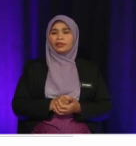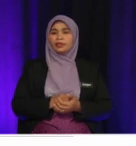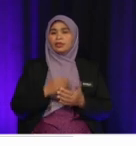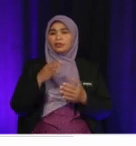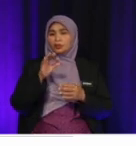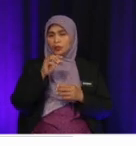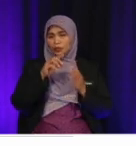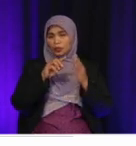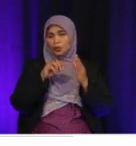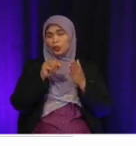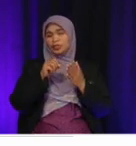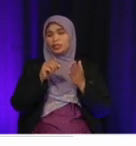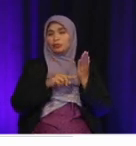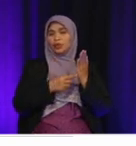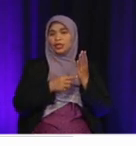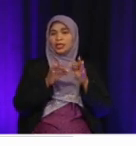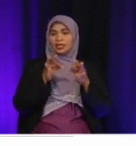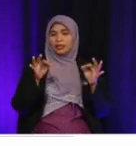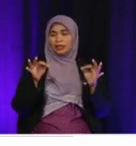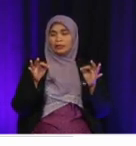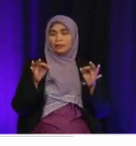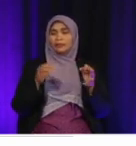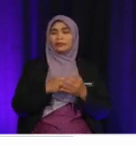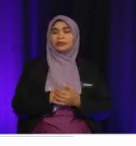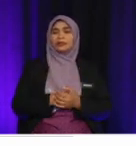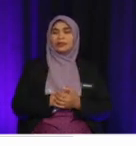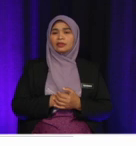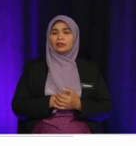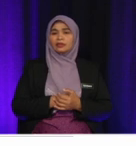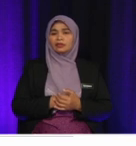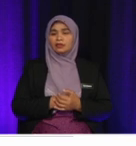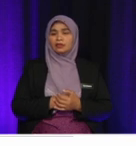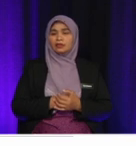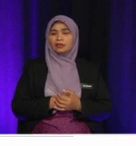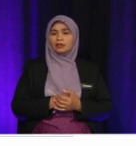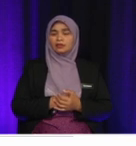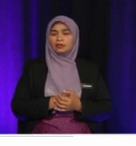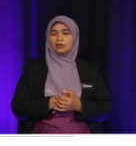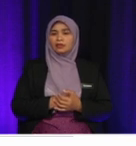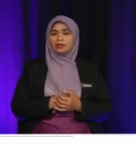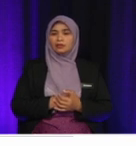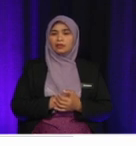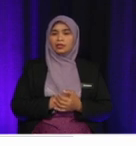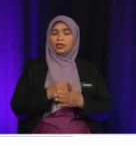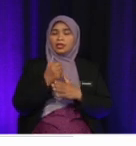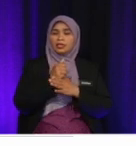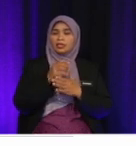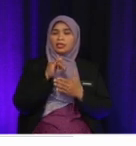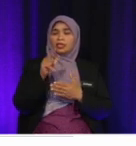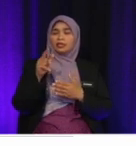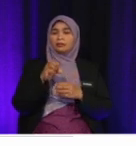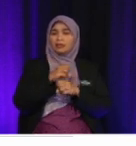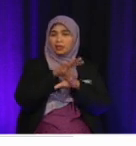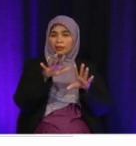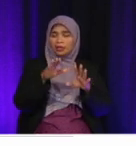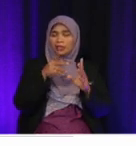jawab dalam bentuk poin ya dalam bentuk poin poin satu poin du poin t ya antaranya ialah menyebarkan